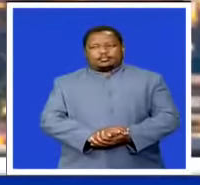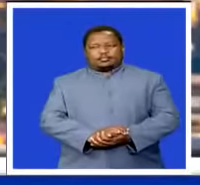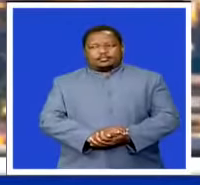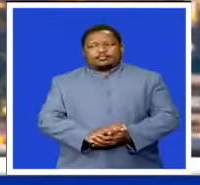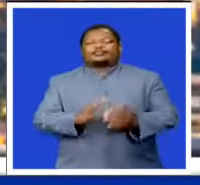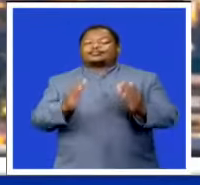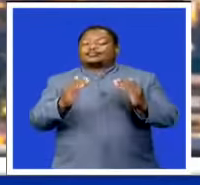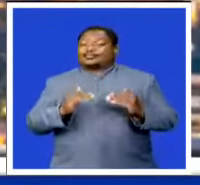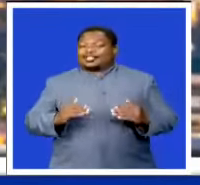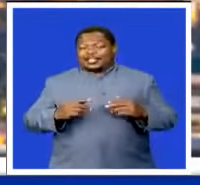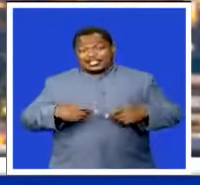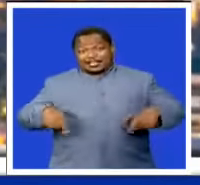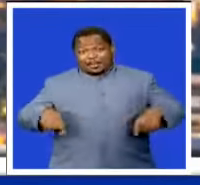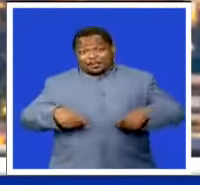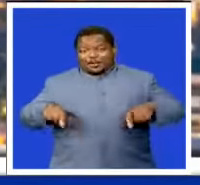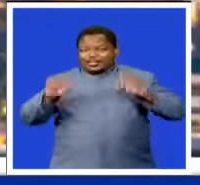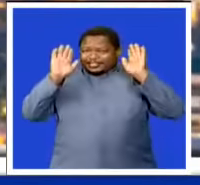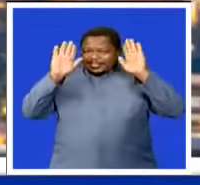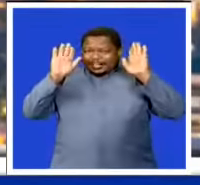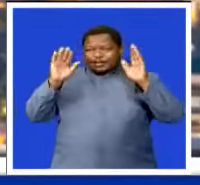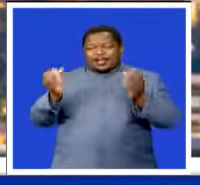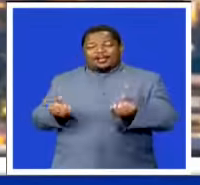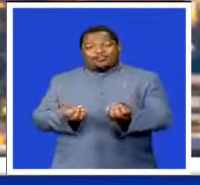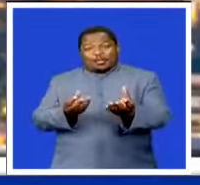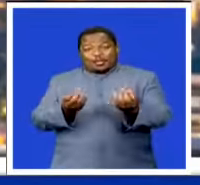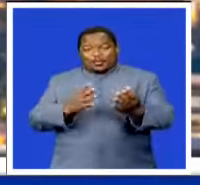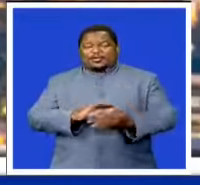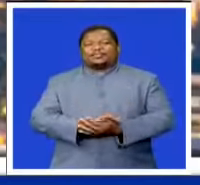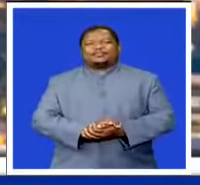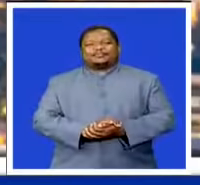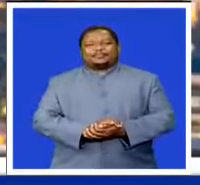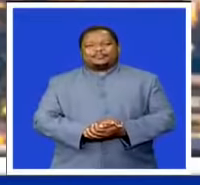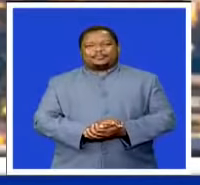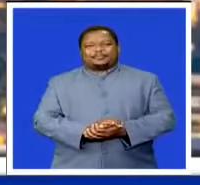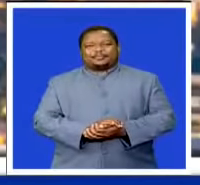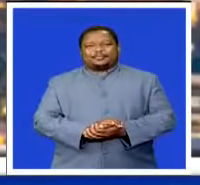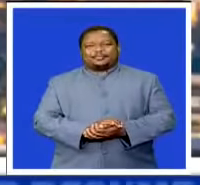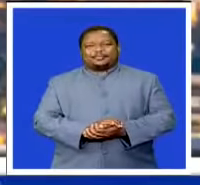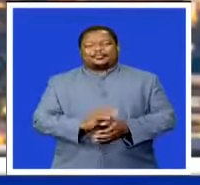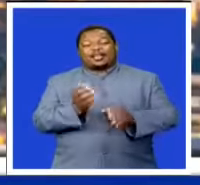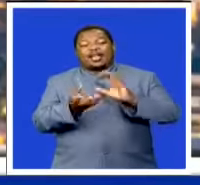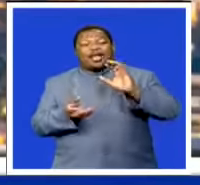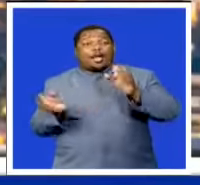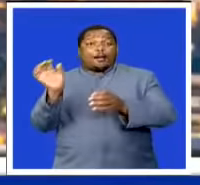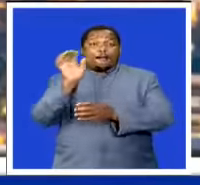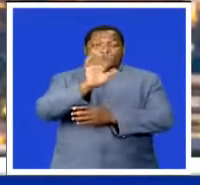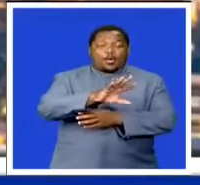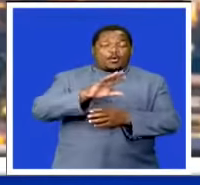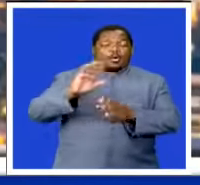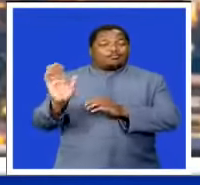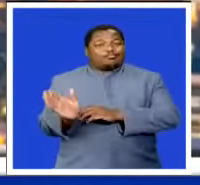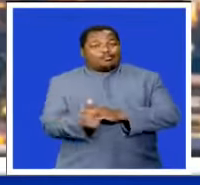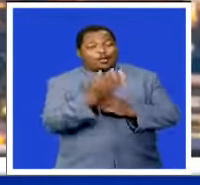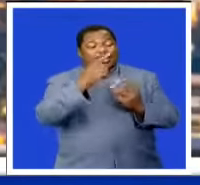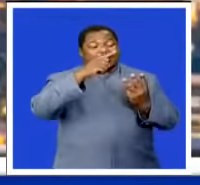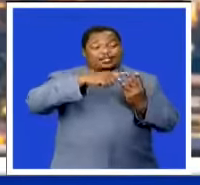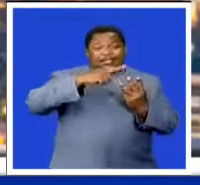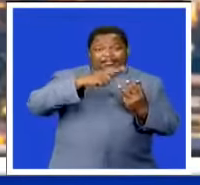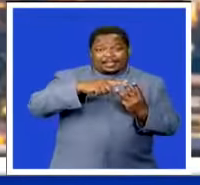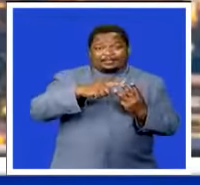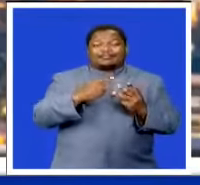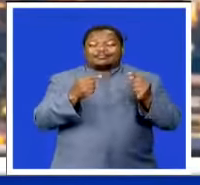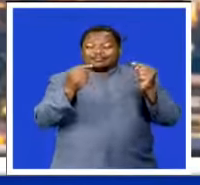kude midlalo. Imidlalo ye cricket icalile lapho khona liqembu lelivikela inzebe ye Dadas